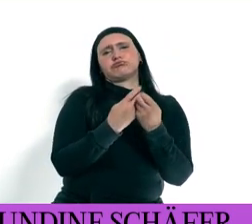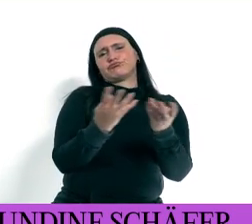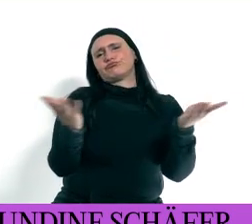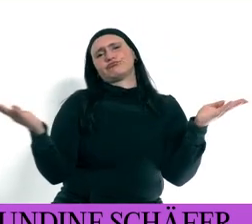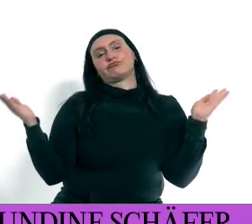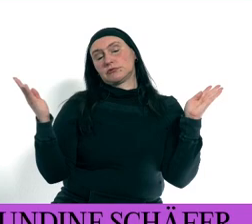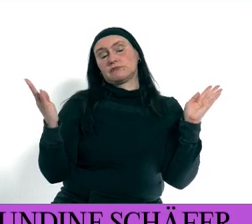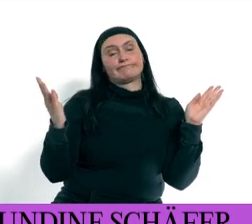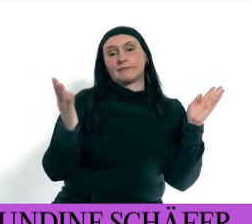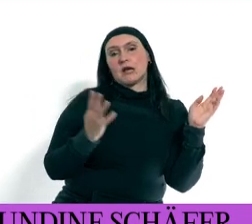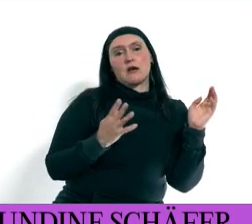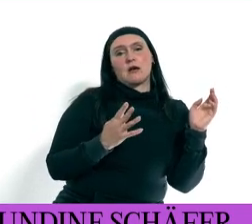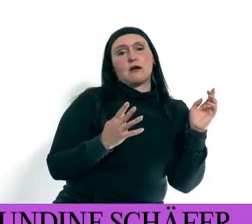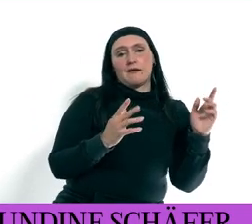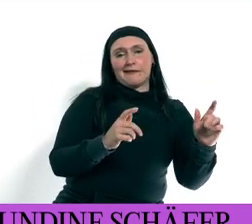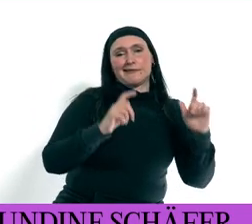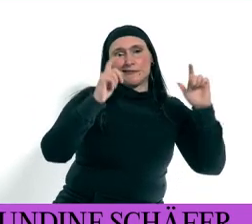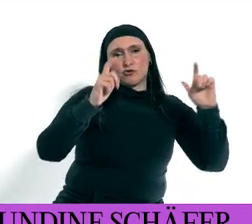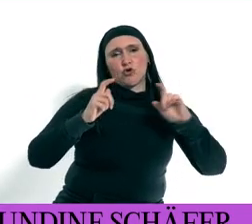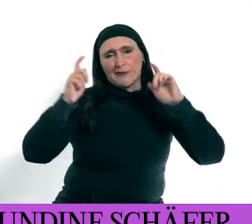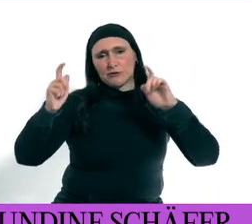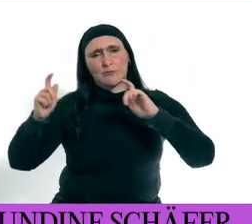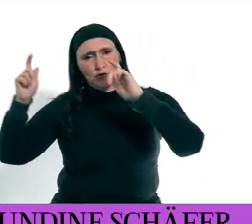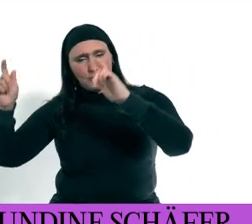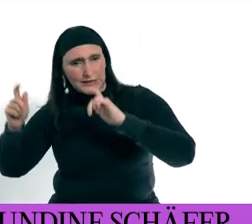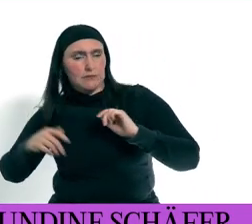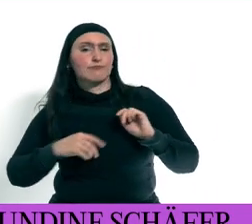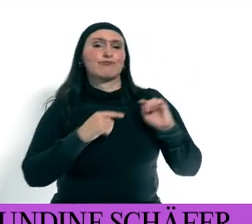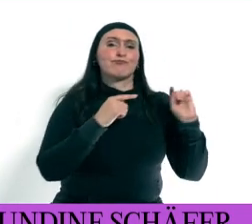spannende Themen gefunden. Wir haben im Wald gearbeitet,